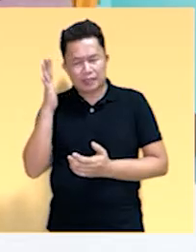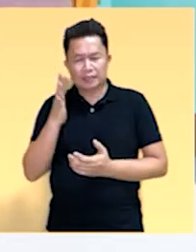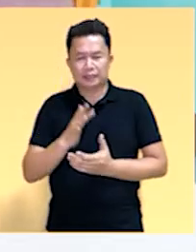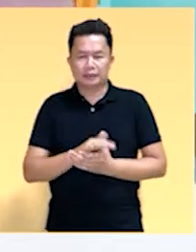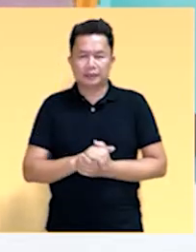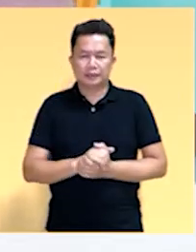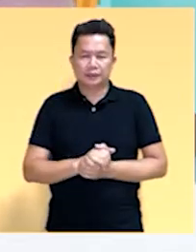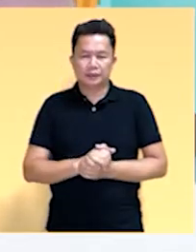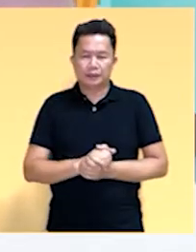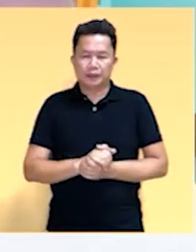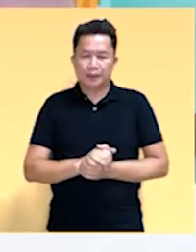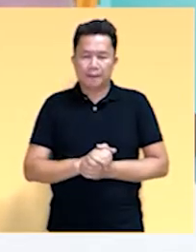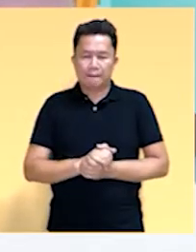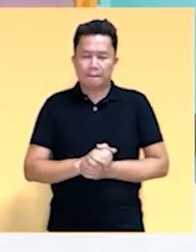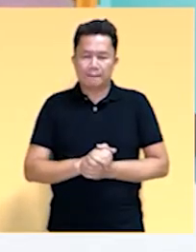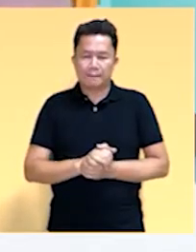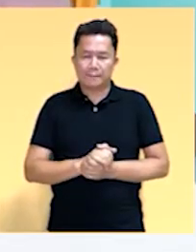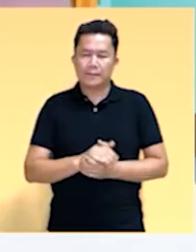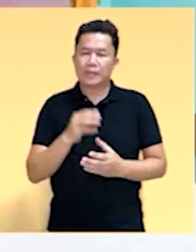Mahuhusay!